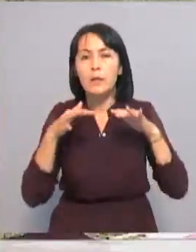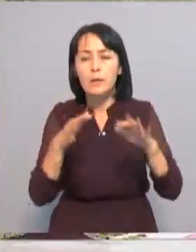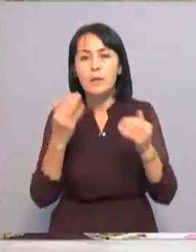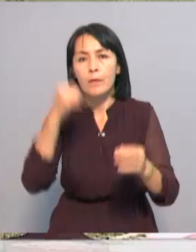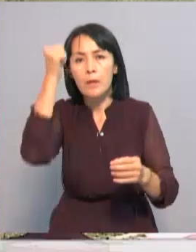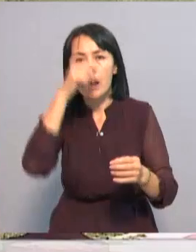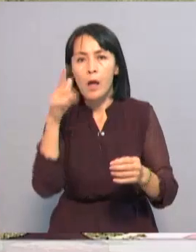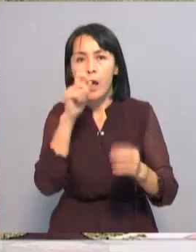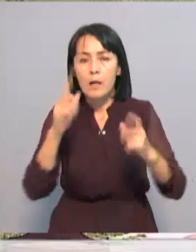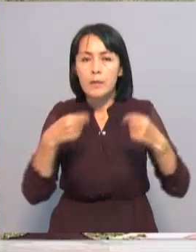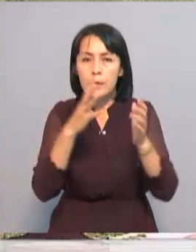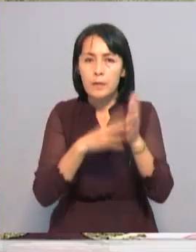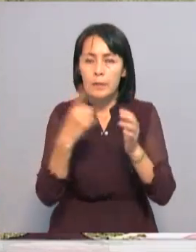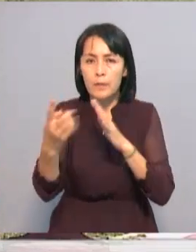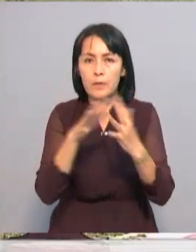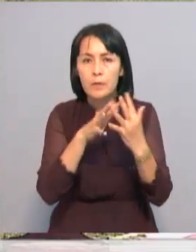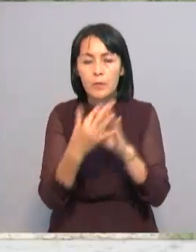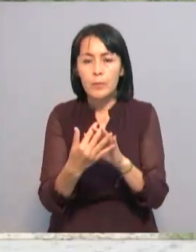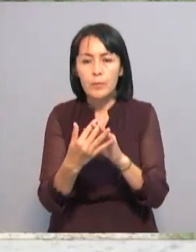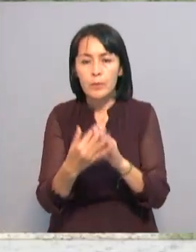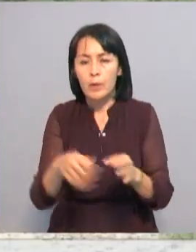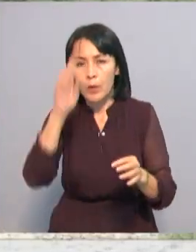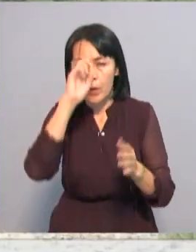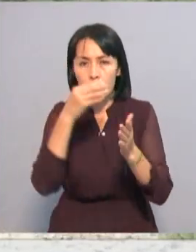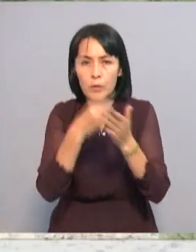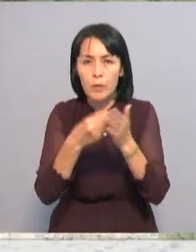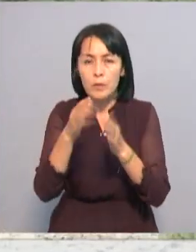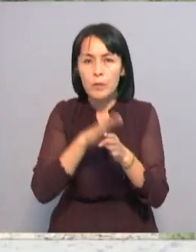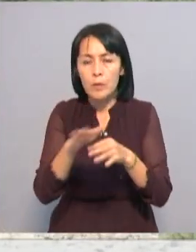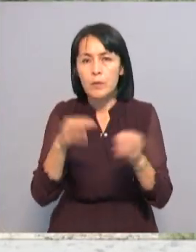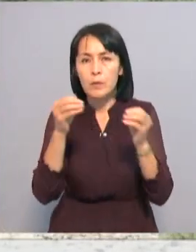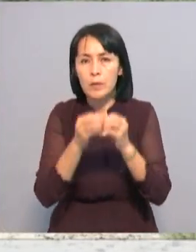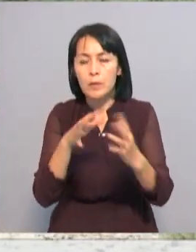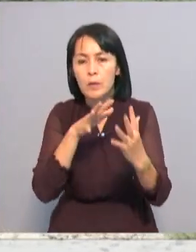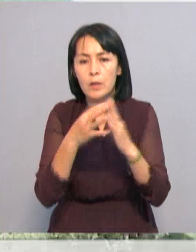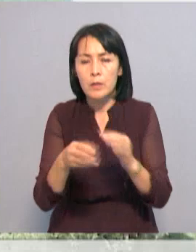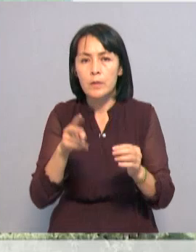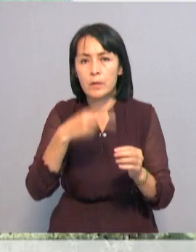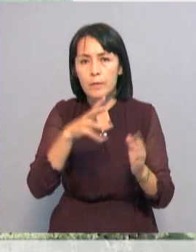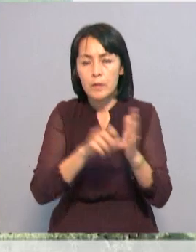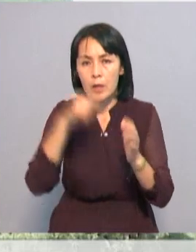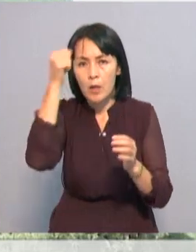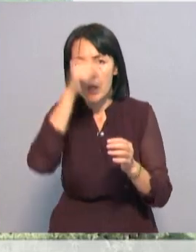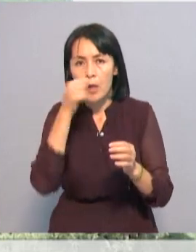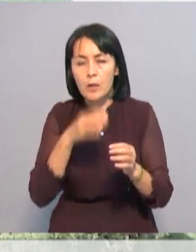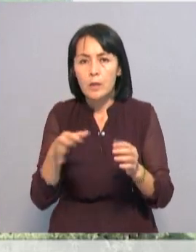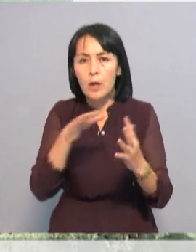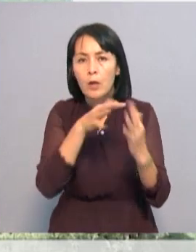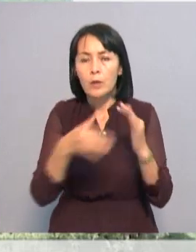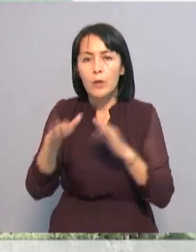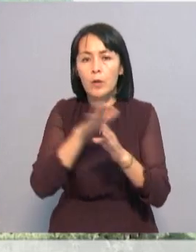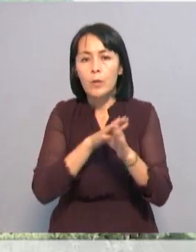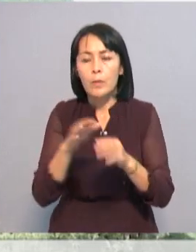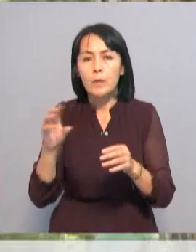этом году газ подан в 9 населенных пунктов. Госзакупки проводятся еще для 10 сел. К 2026 году регион будет